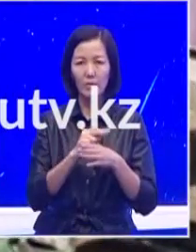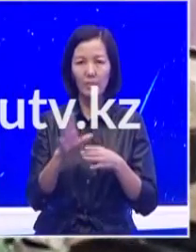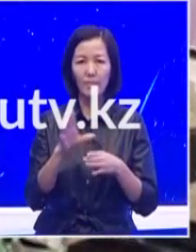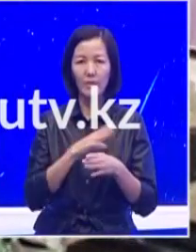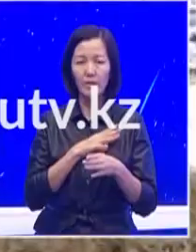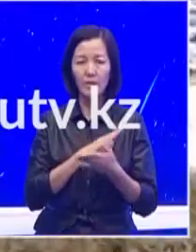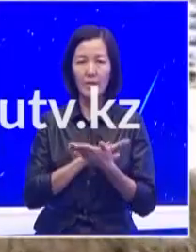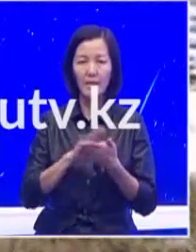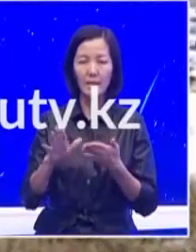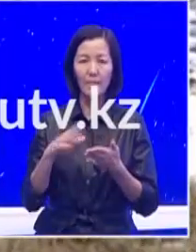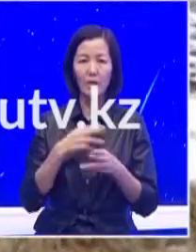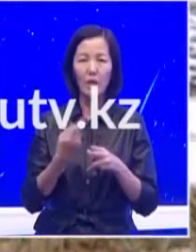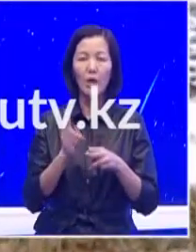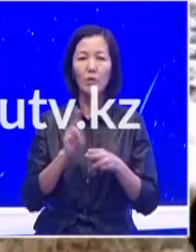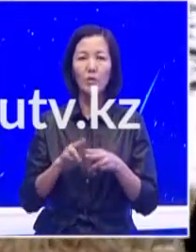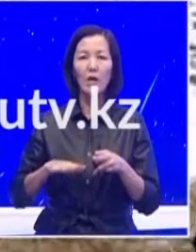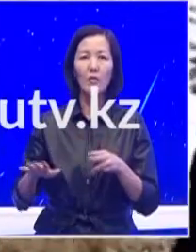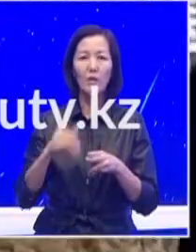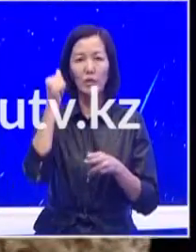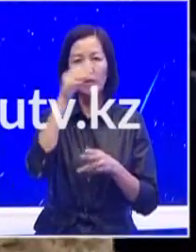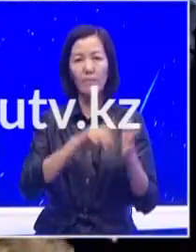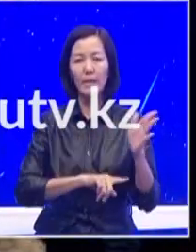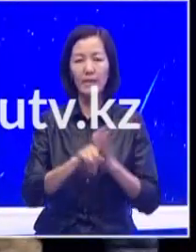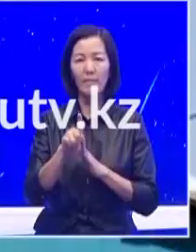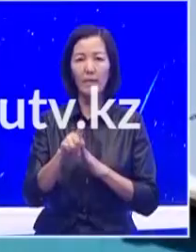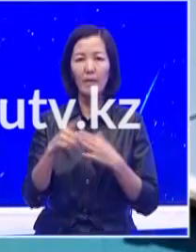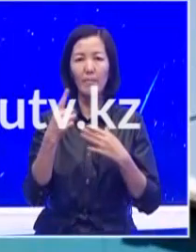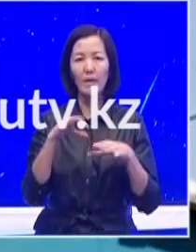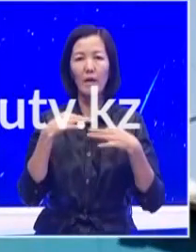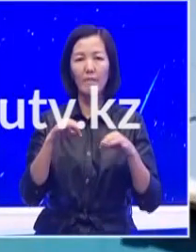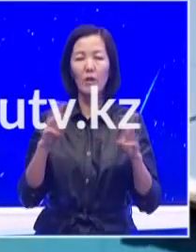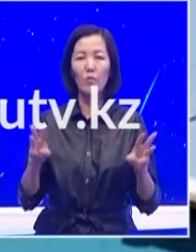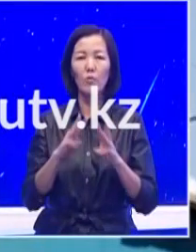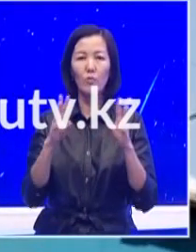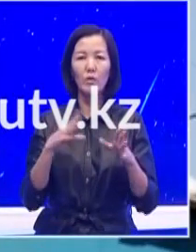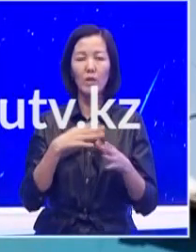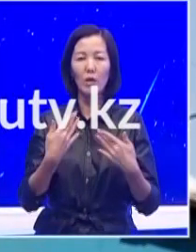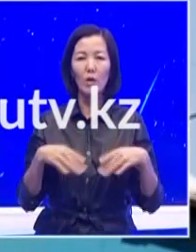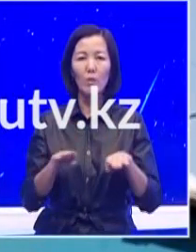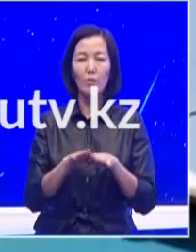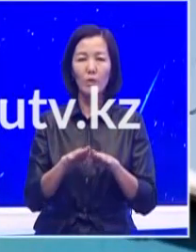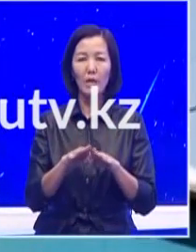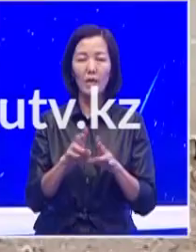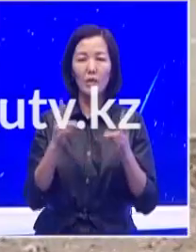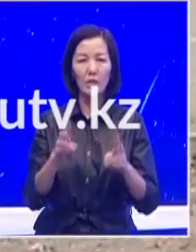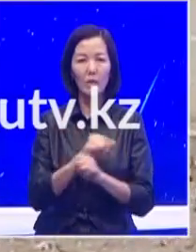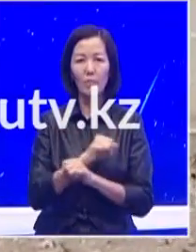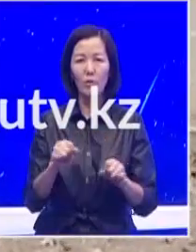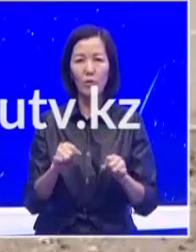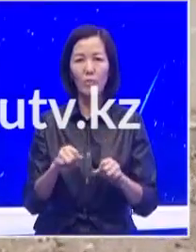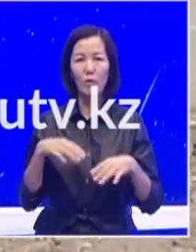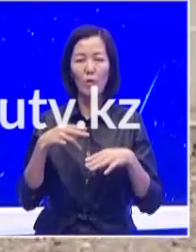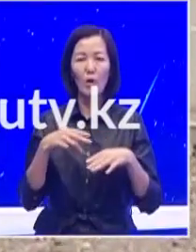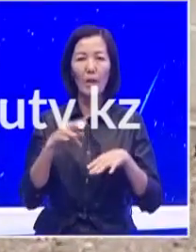жағатындарын сылап, моржаларын тазалап берді. Сонда ауданда жыл басынан бері бір авто көлік өртенген. Мұндай жағдайды болдырмау үшін жол-патрульдік